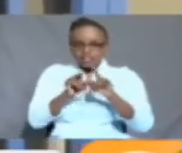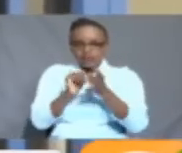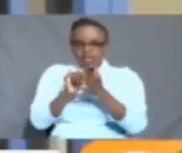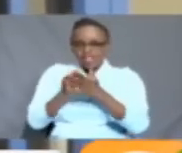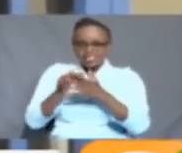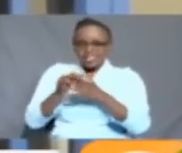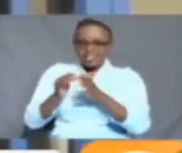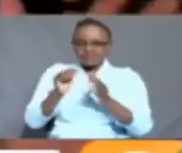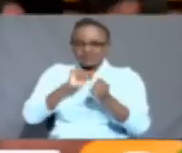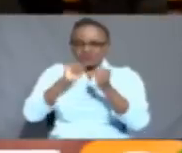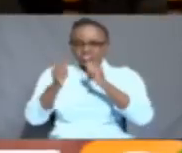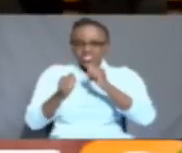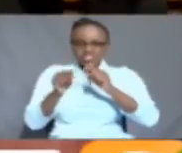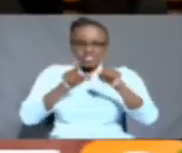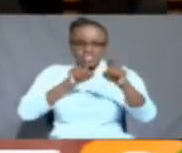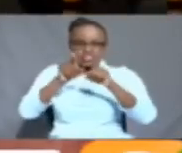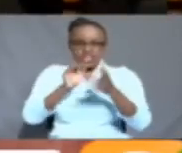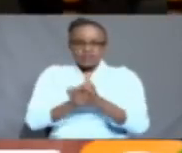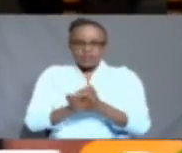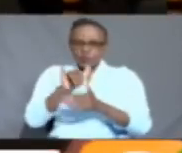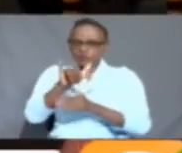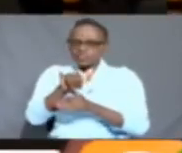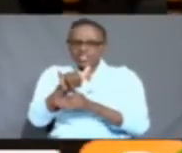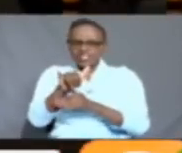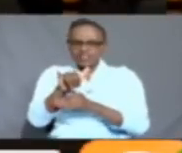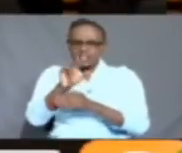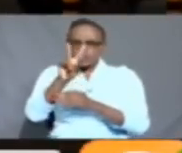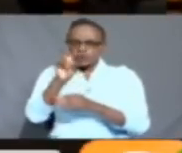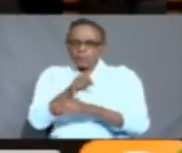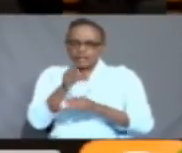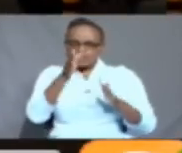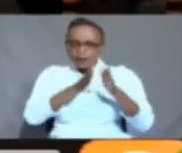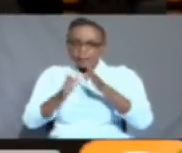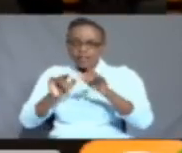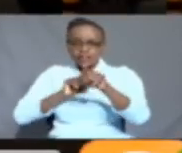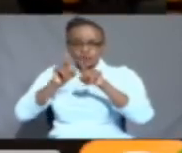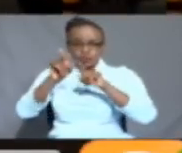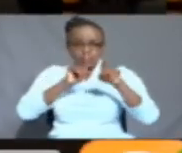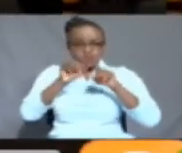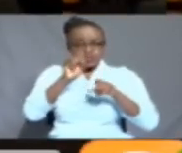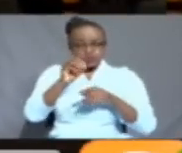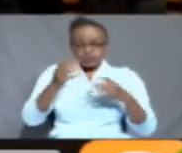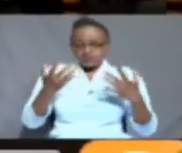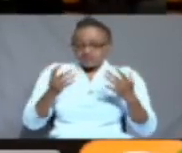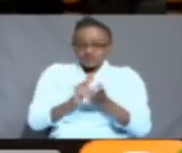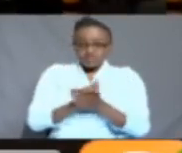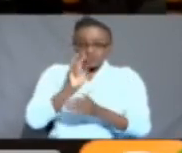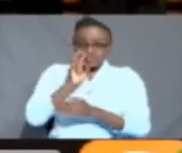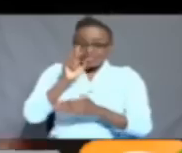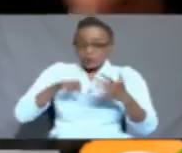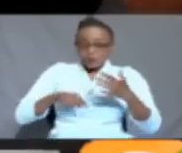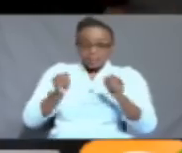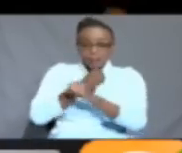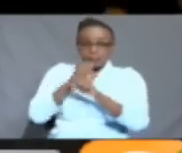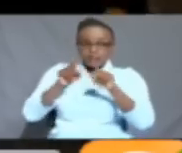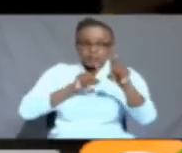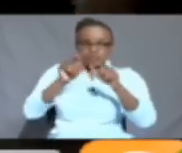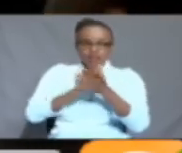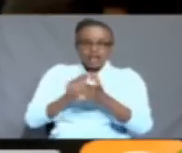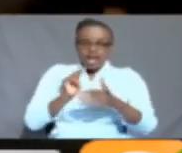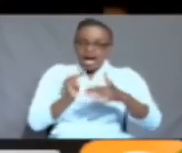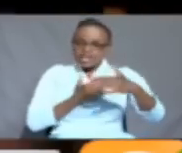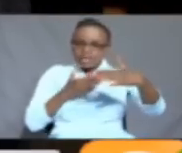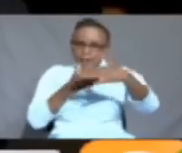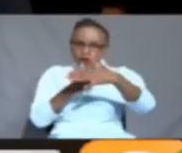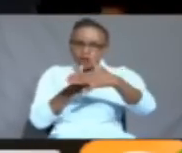safari zao. Probably spent 2 months planning this trip, and so it looks like I can't go. We had been dropped